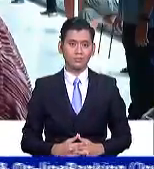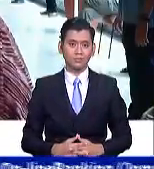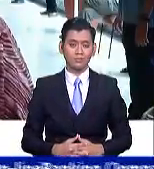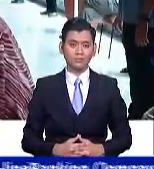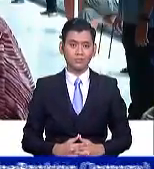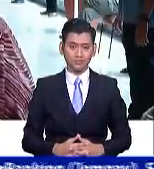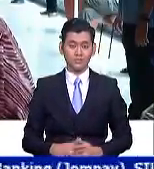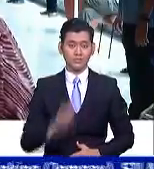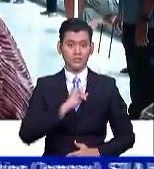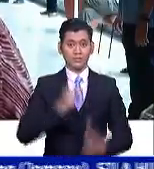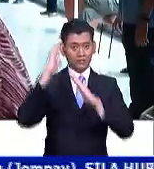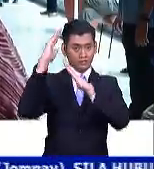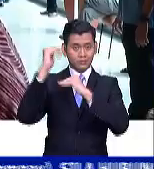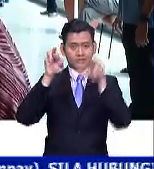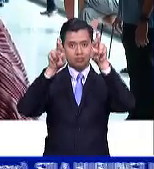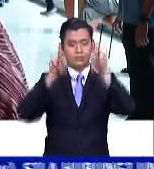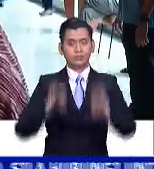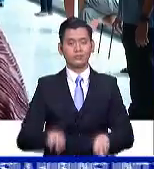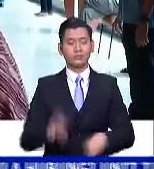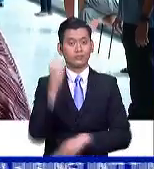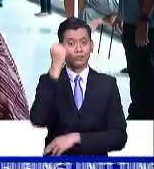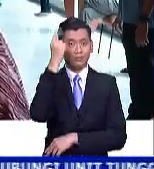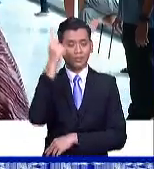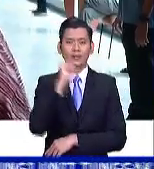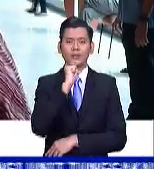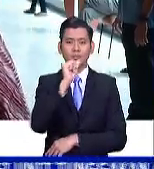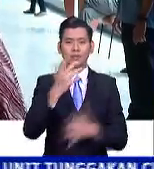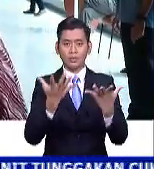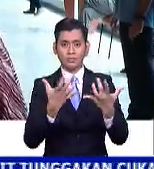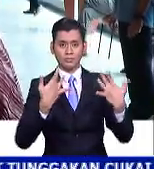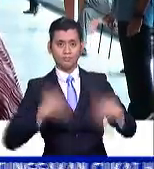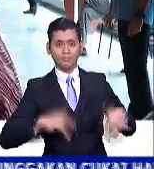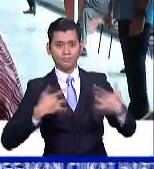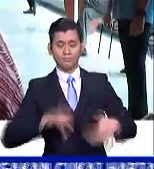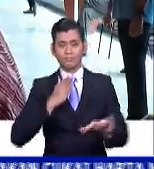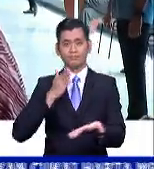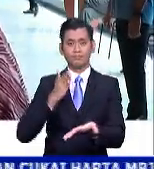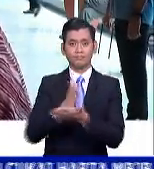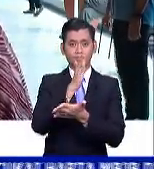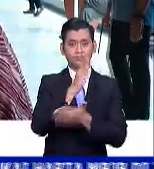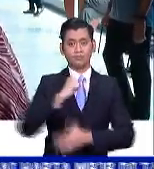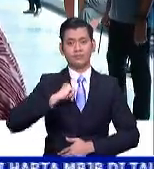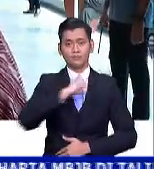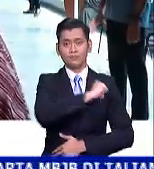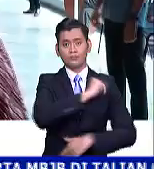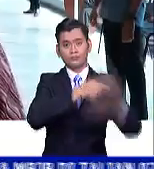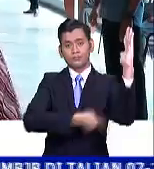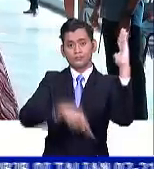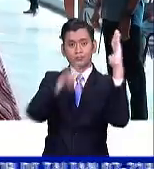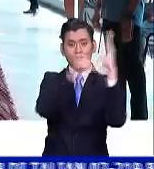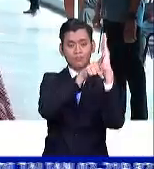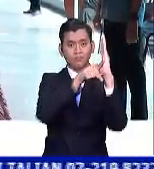Saya harap rakyat faham ini bukan soal nak menafikan hak ahli parlimen ataupun nak